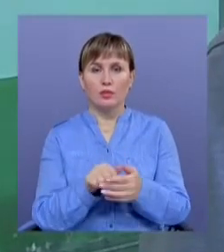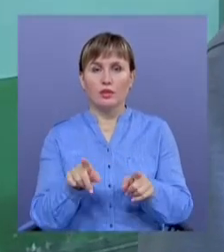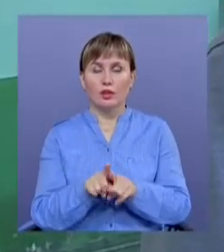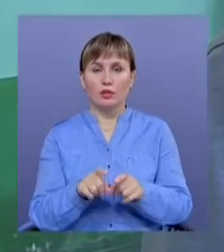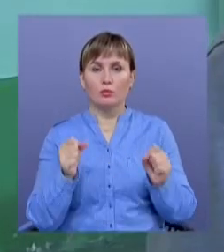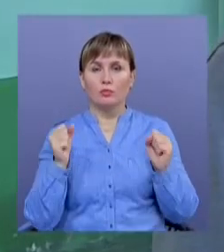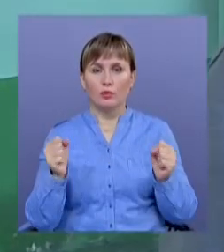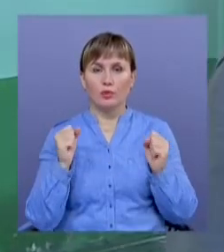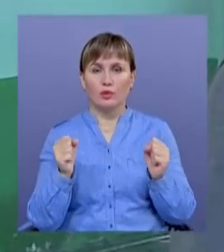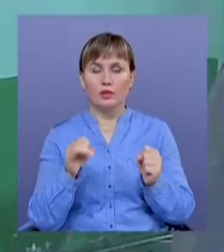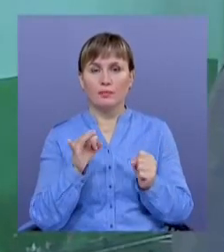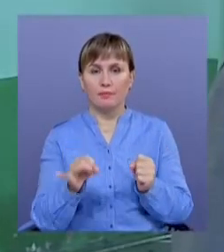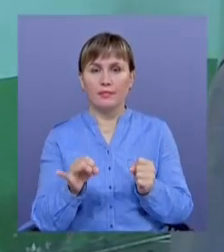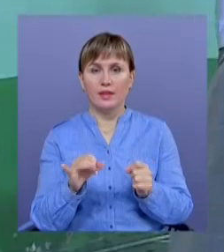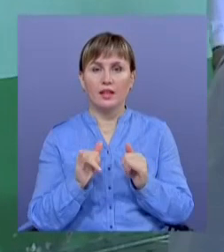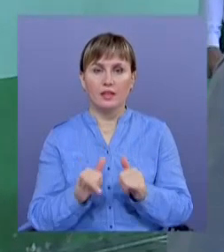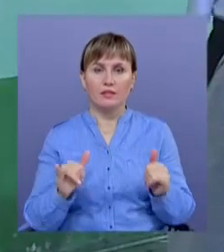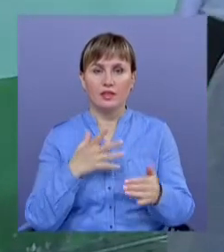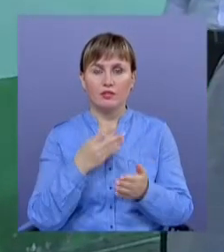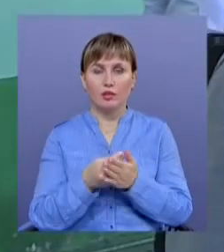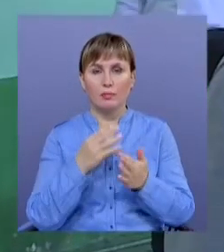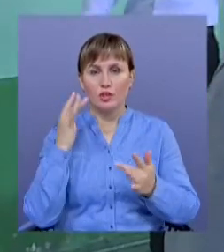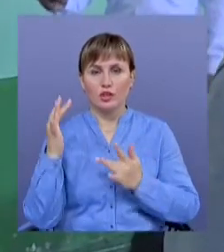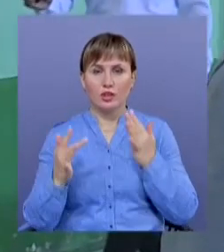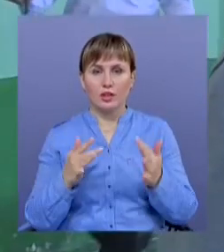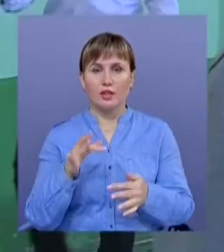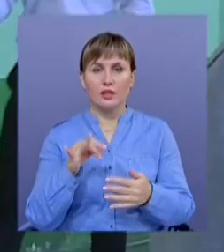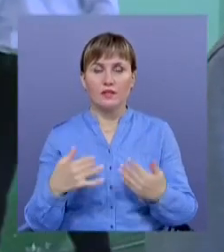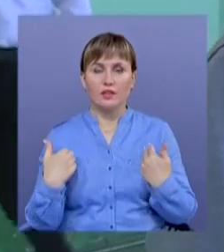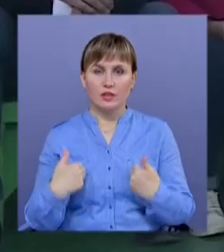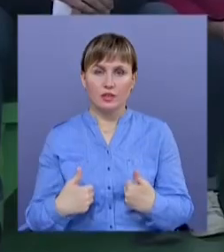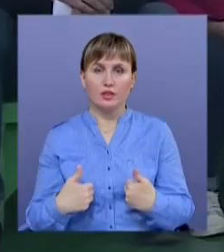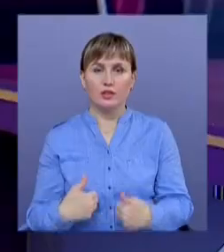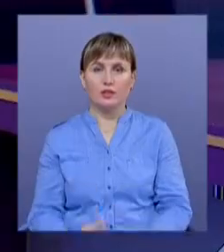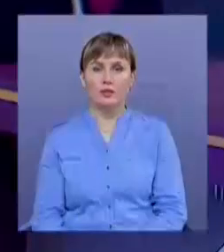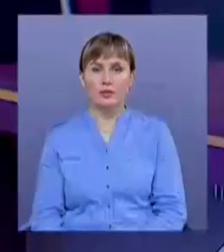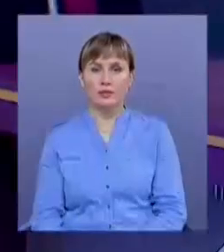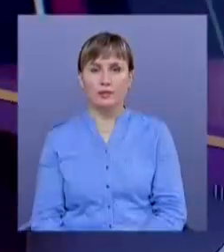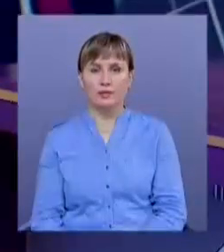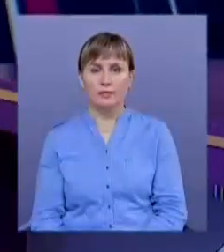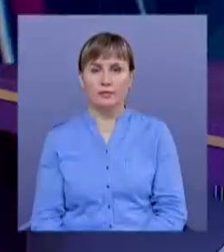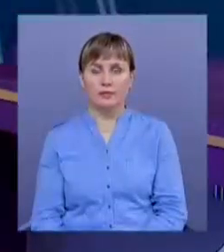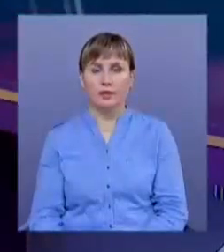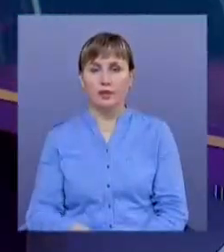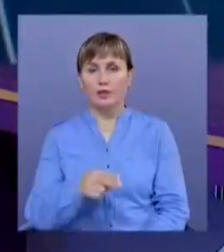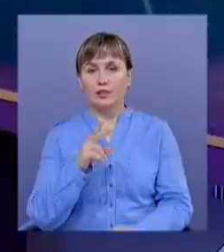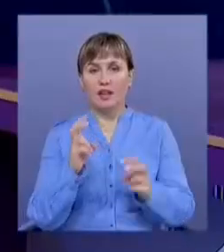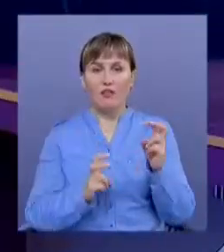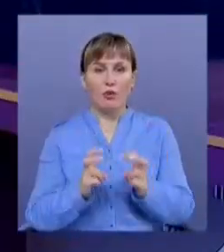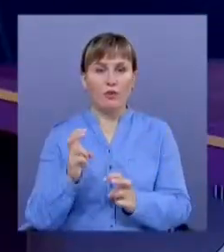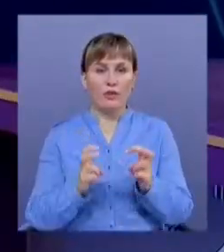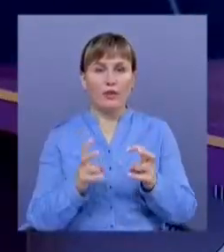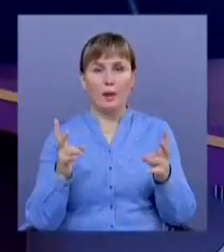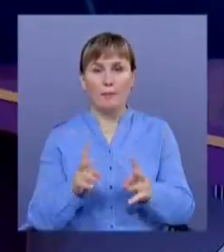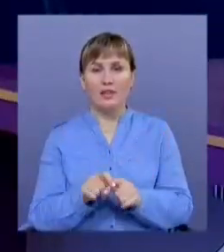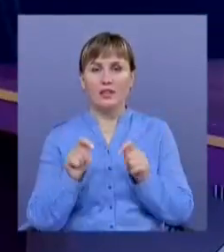асык, и развивать свое мышление и физическую накалку. При заводах и фабриках